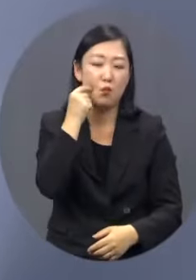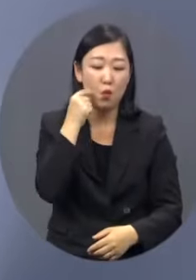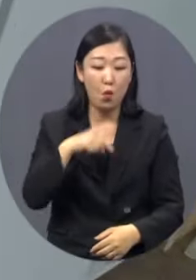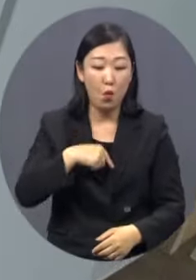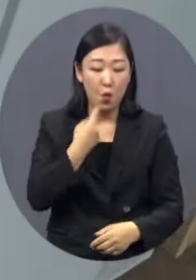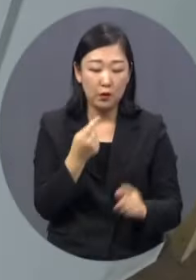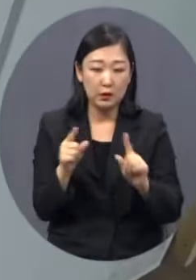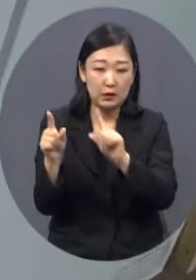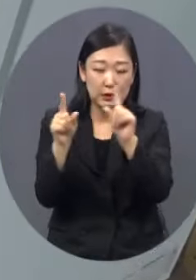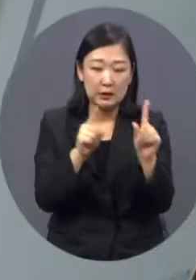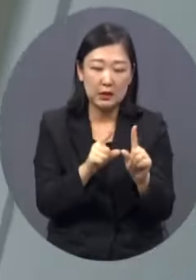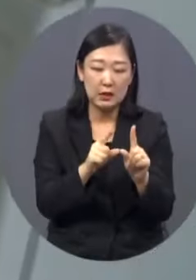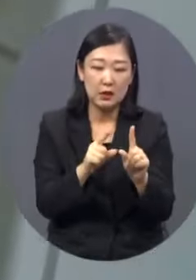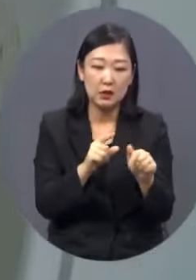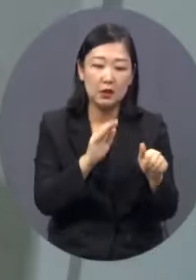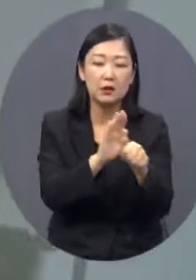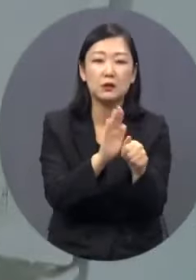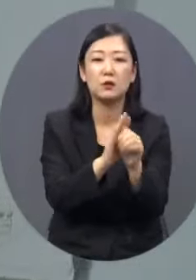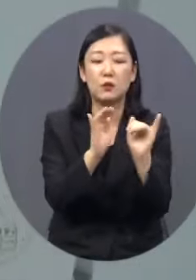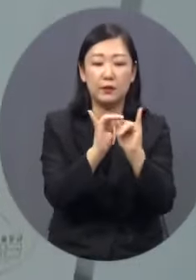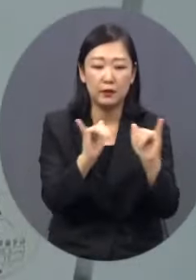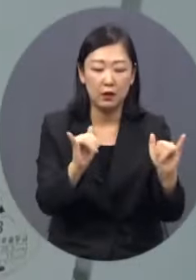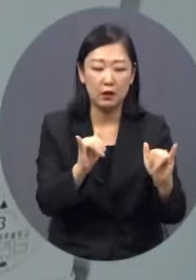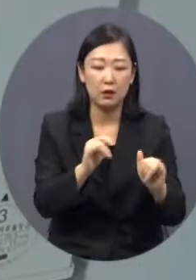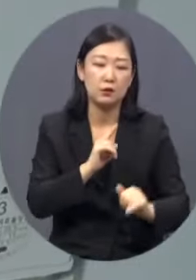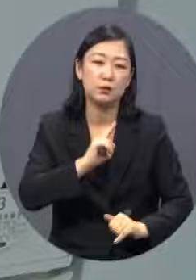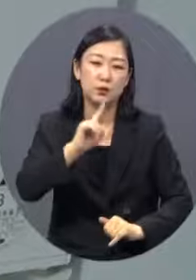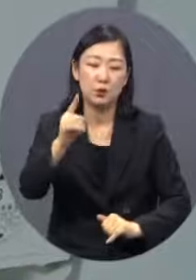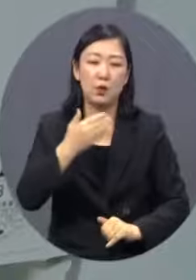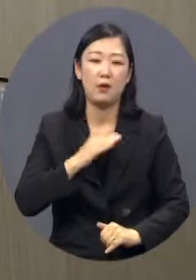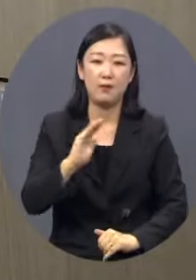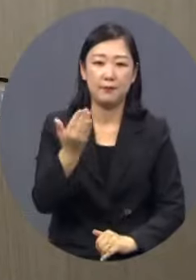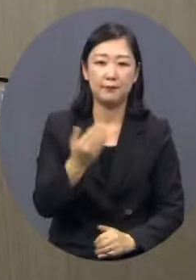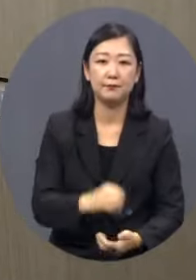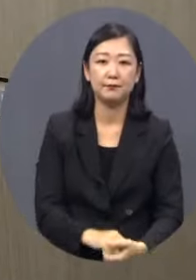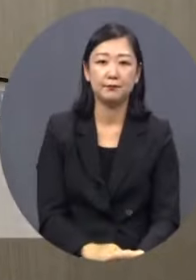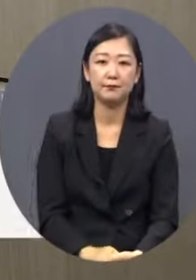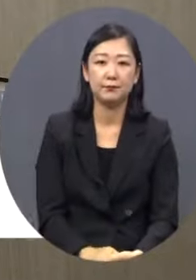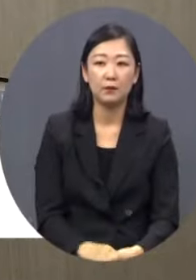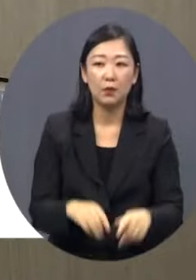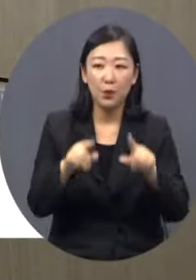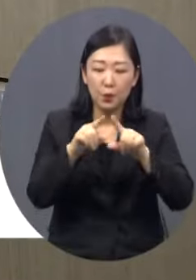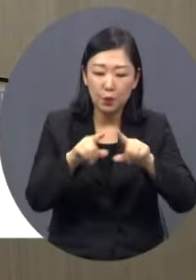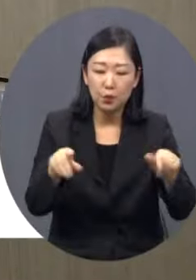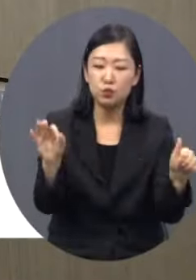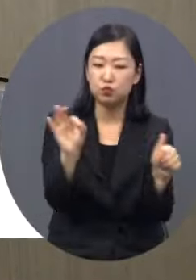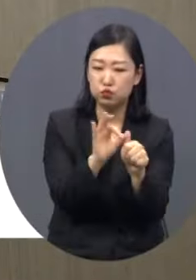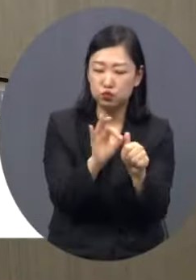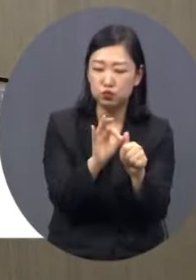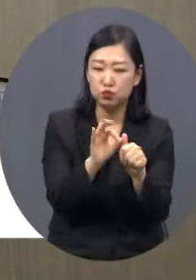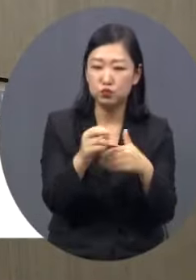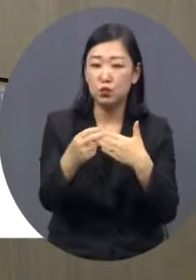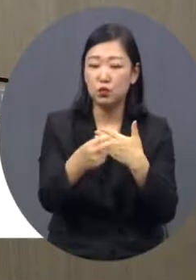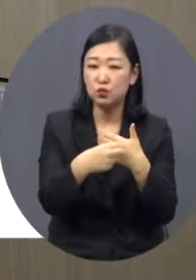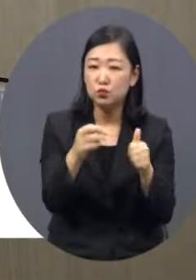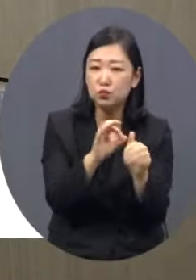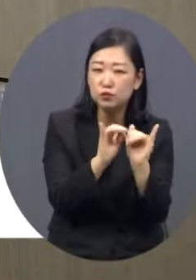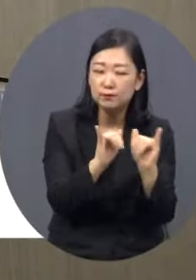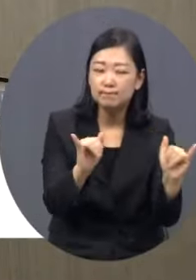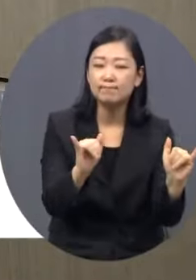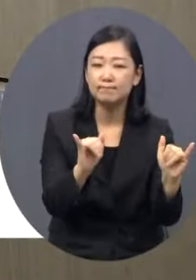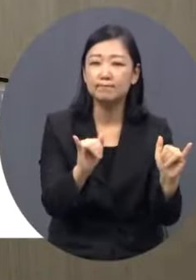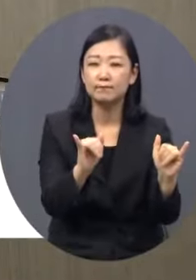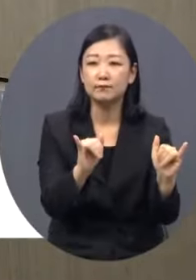노인 생활 지원사 신고로 상황을 인지하게 됐습니다 보통 기초생활보장 의료 급자